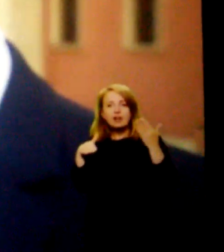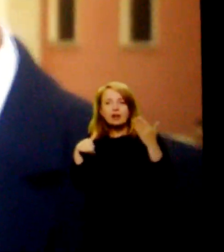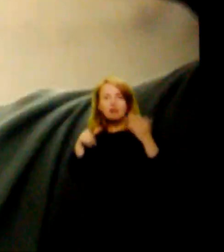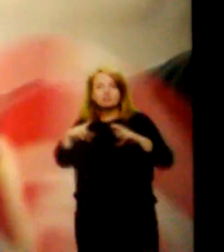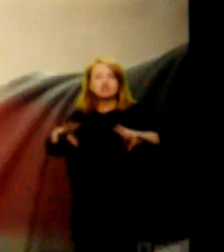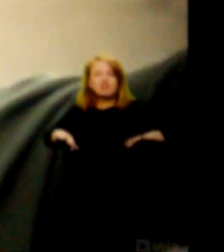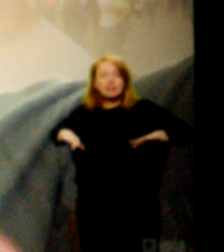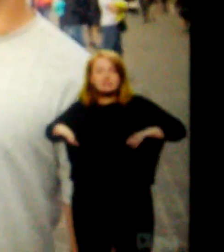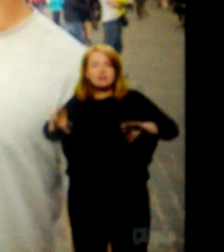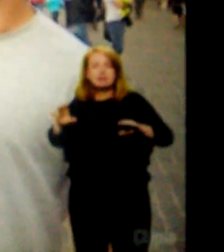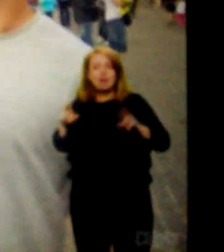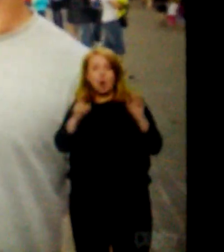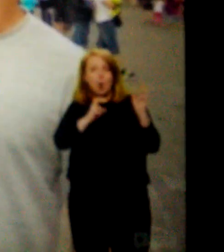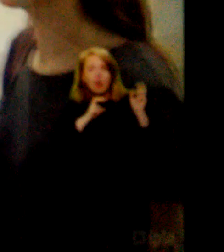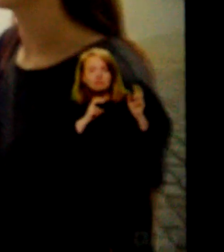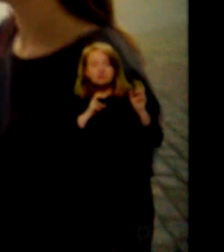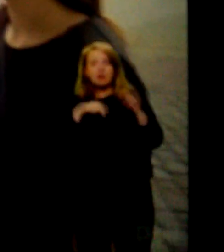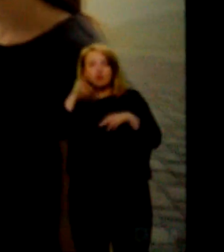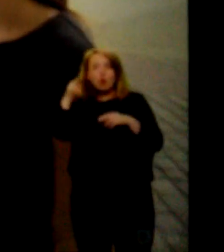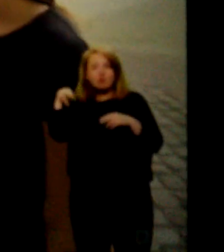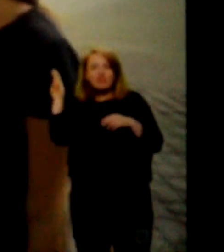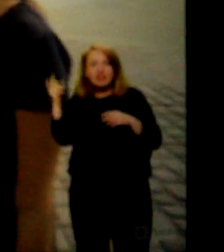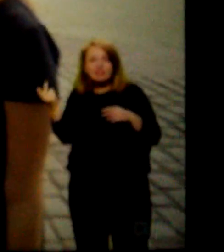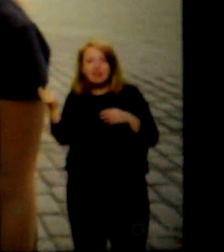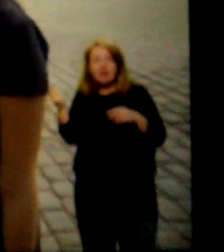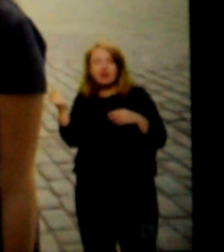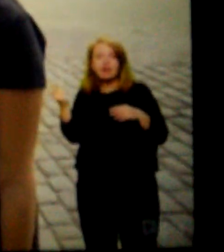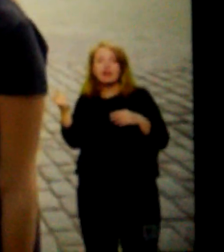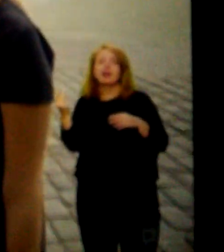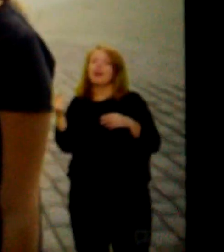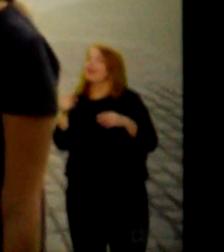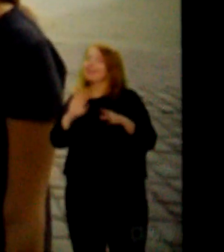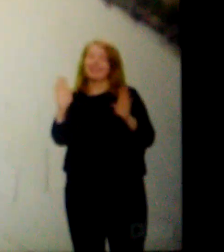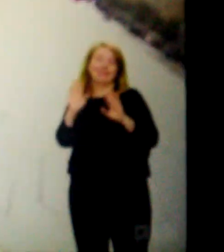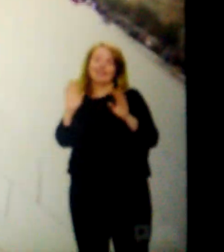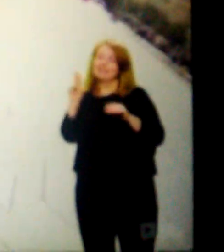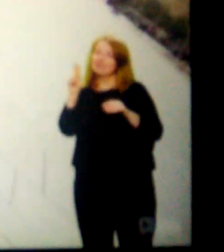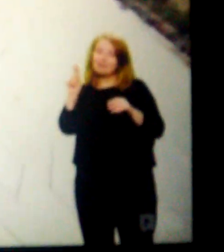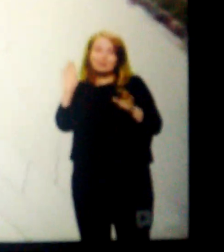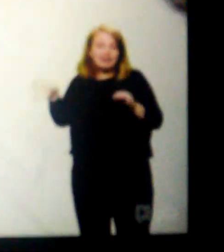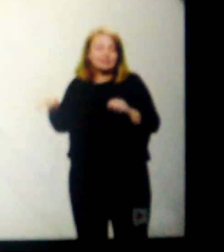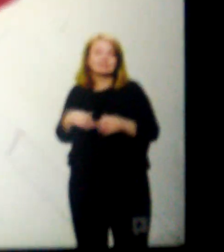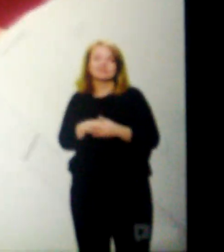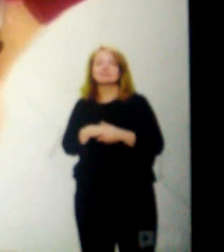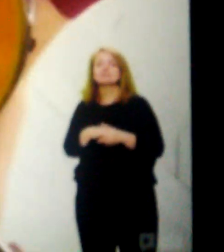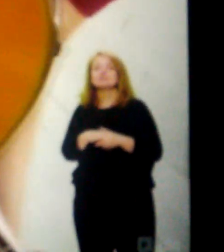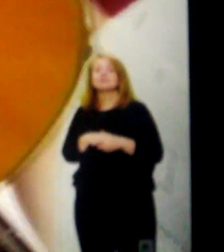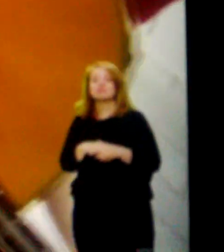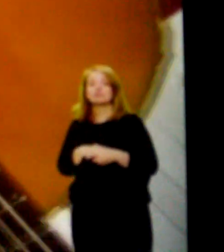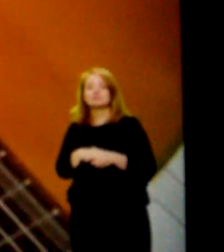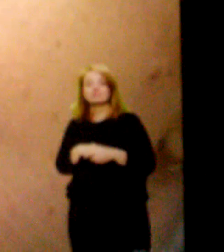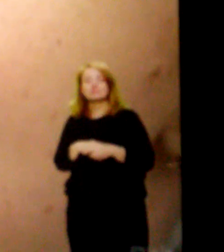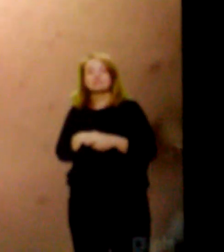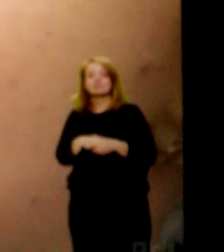Szwajcaria. Holandia? Norwegii. Norwegia ma tu jeszcze takie niebieskie takie tu. No.